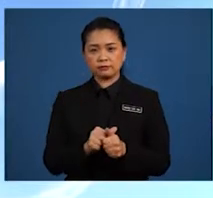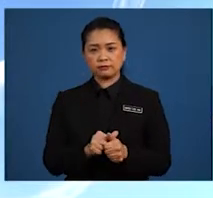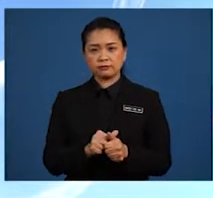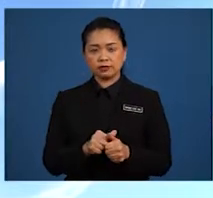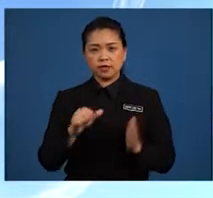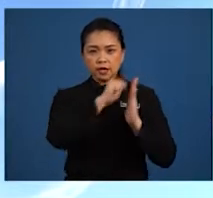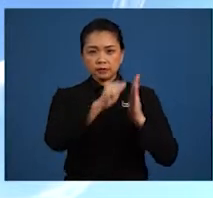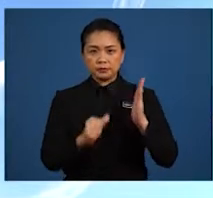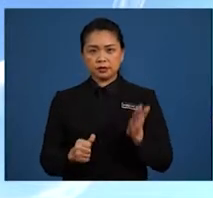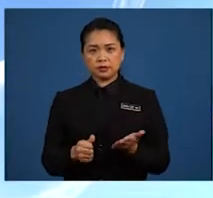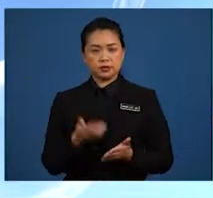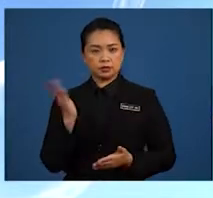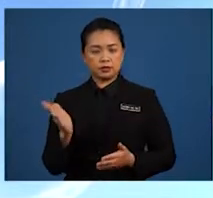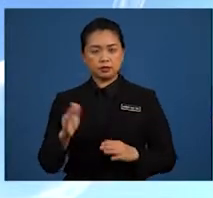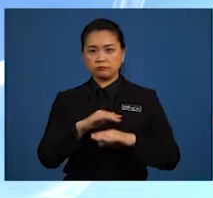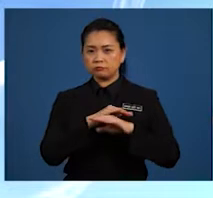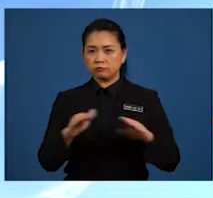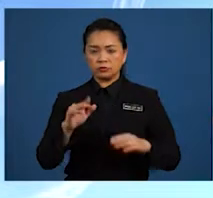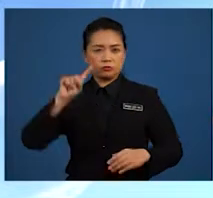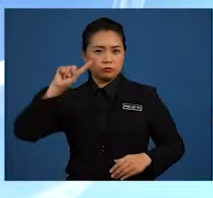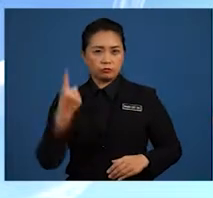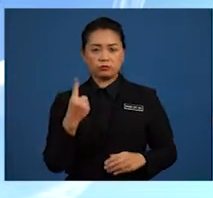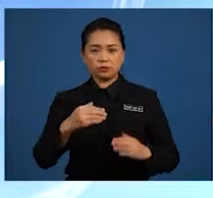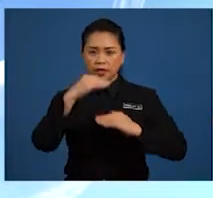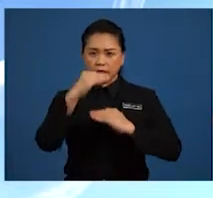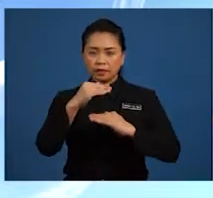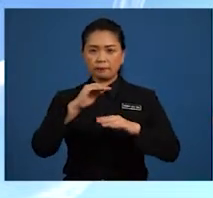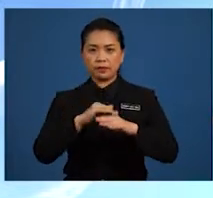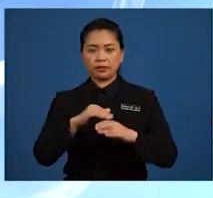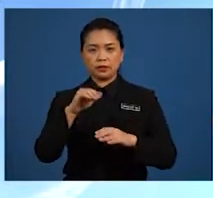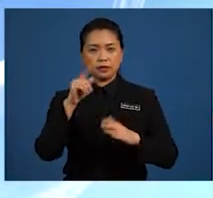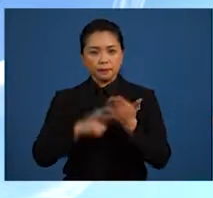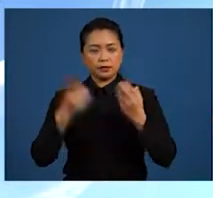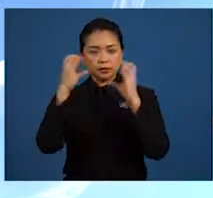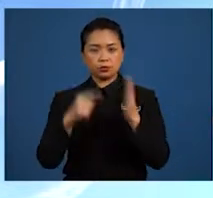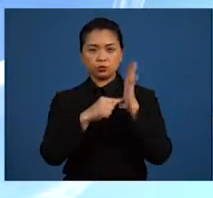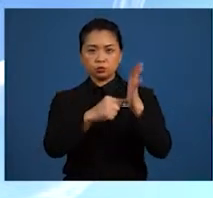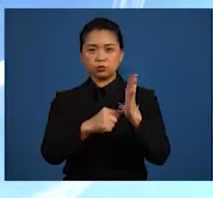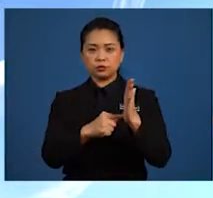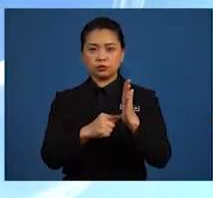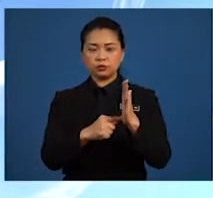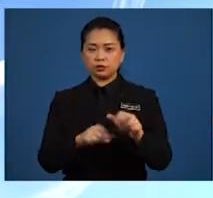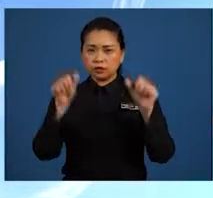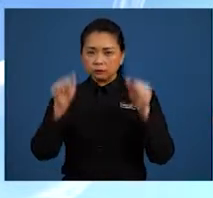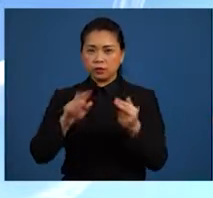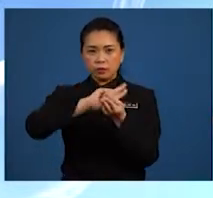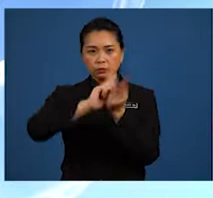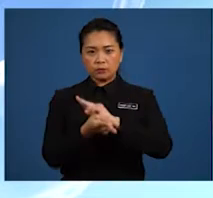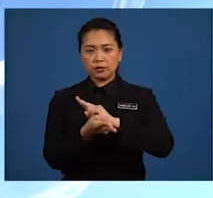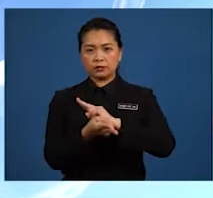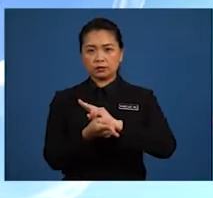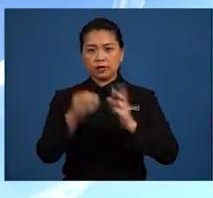juga animasi ini tidak hanya terhadap pada apel yang cukup apakan ianya boleh